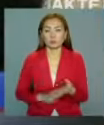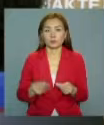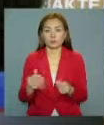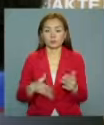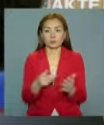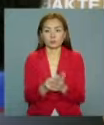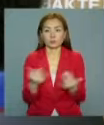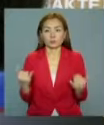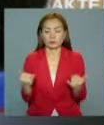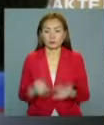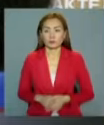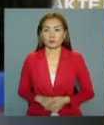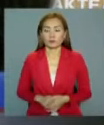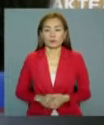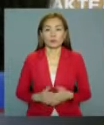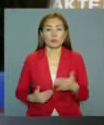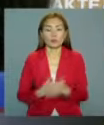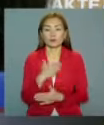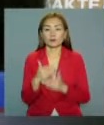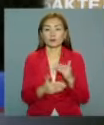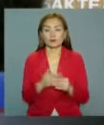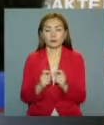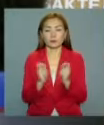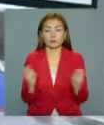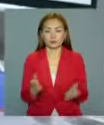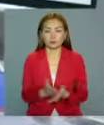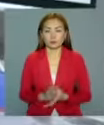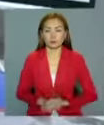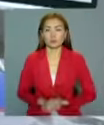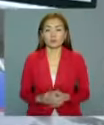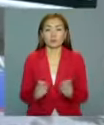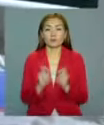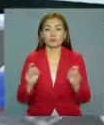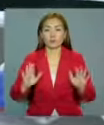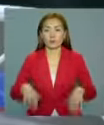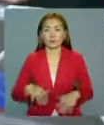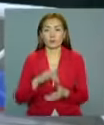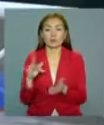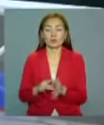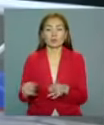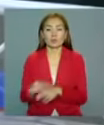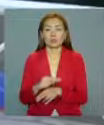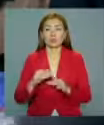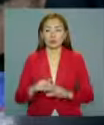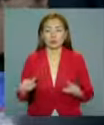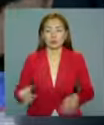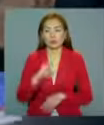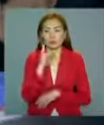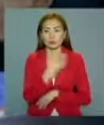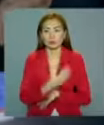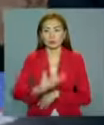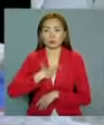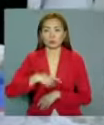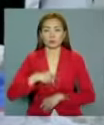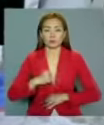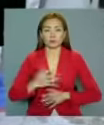қаражат бөлініп, бүгінгі таңда жаңа форматта ашылып жатыр. Ашылу салтанатында орталықта тәрбиеленуші балалар мен жасөспірімдер